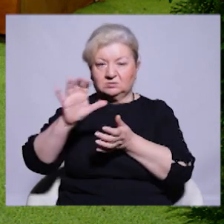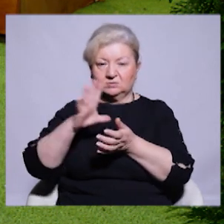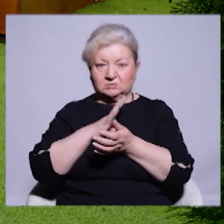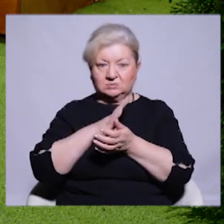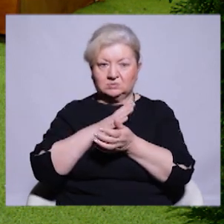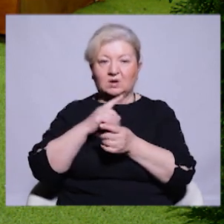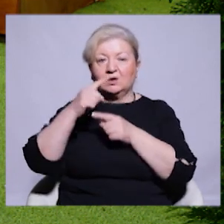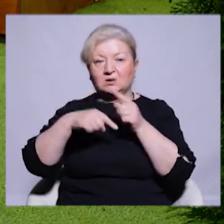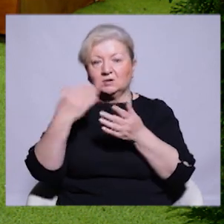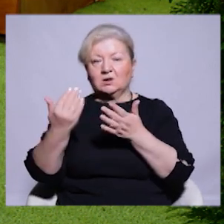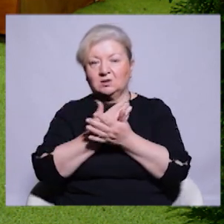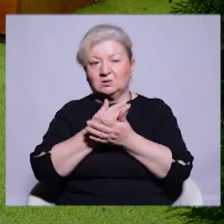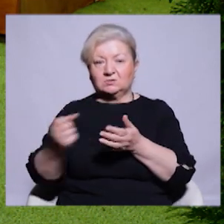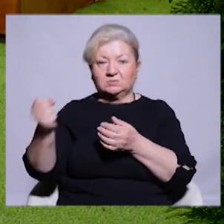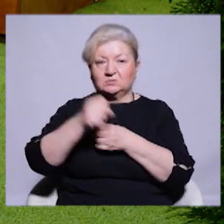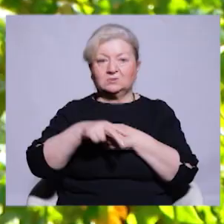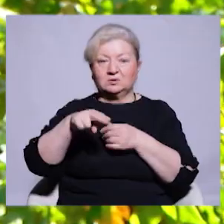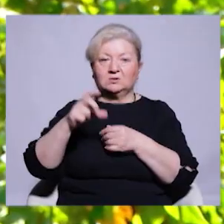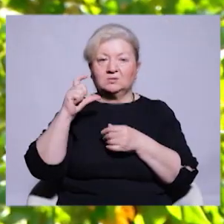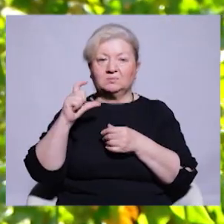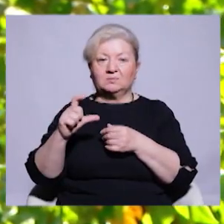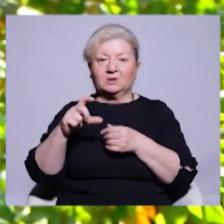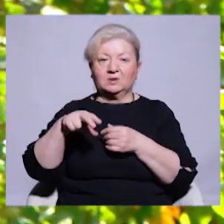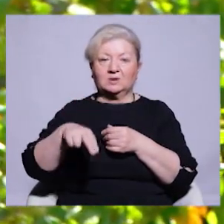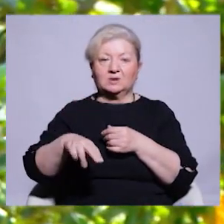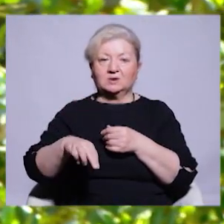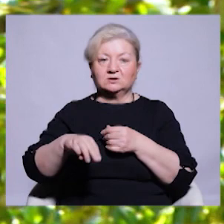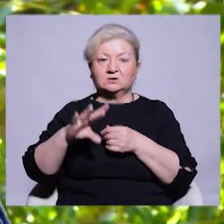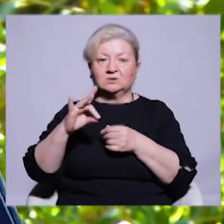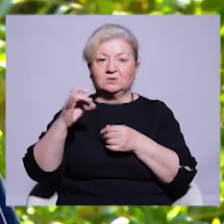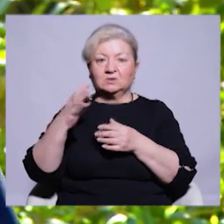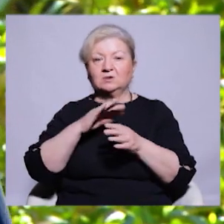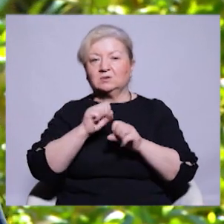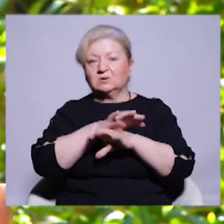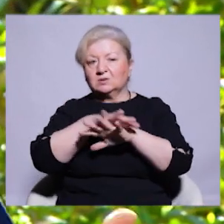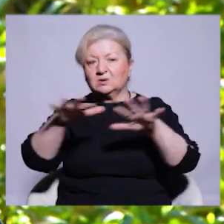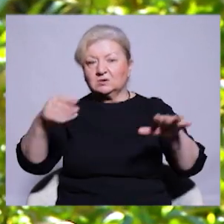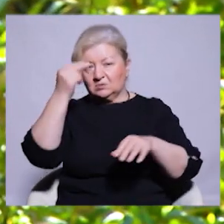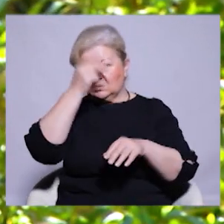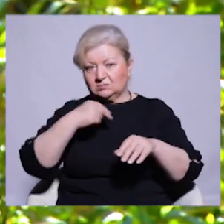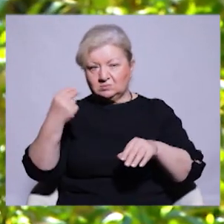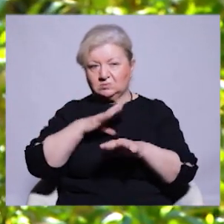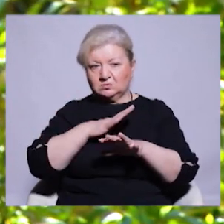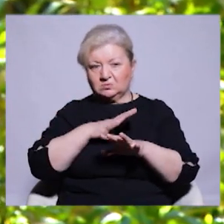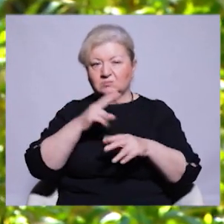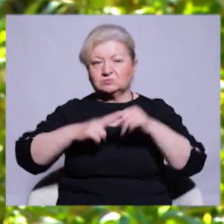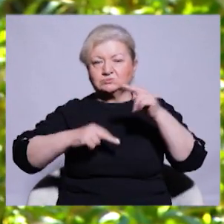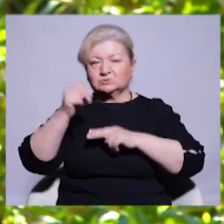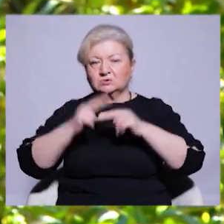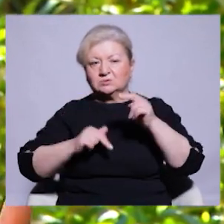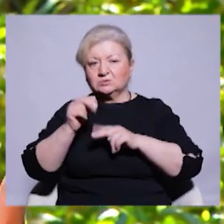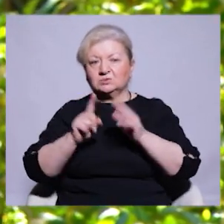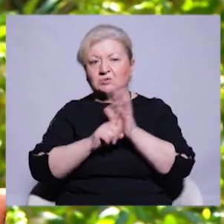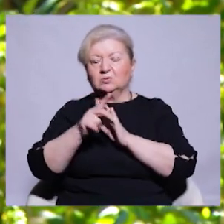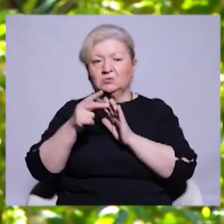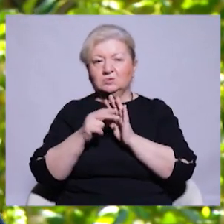უკვე კათალიკოსის ტიტულით პეტრე. ამის შემდეგ მინდა გითხრათ, რომ გაიშალა საეკლესიო მშენებლობები